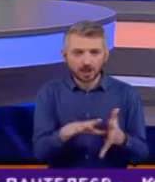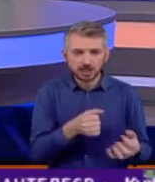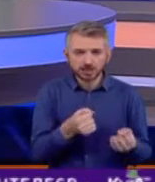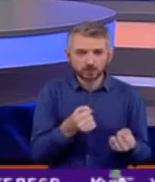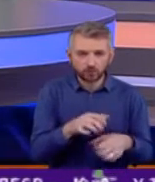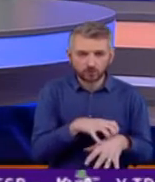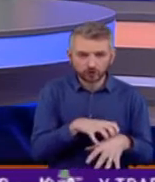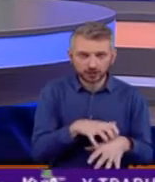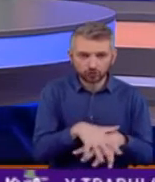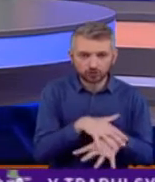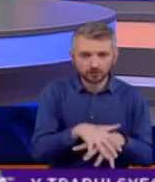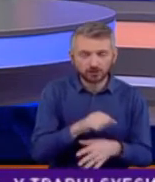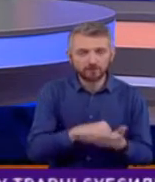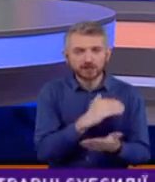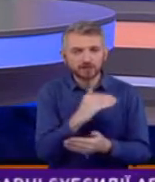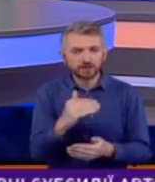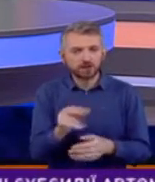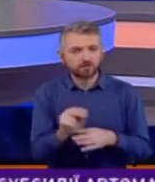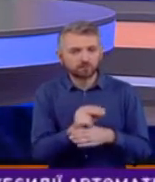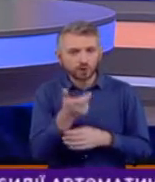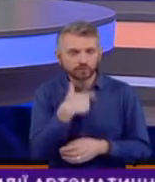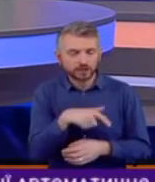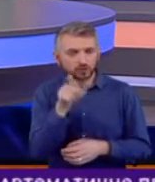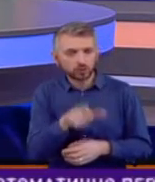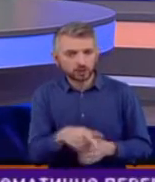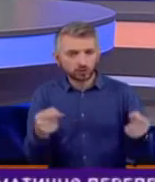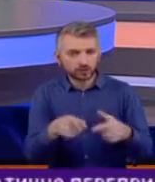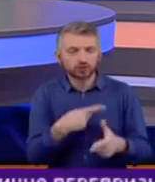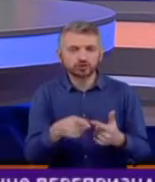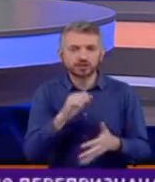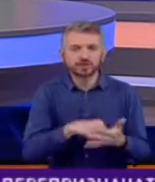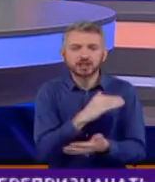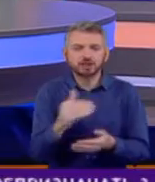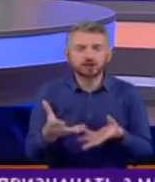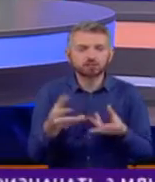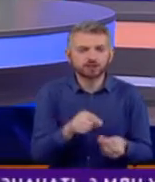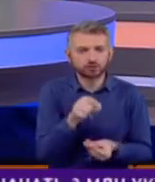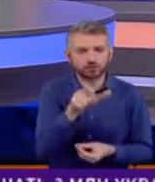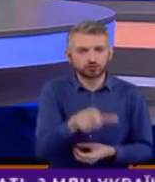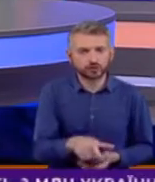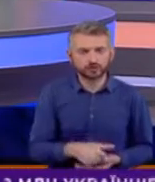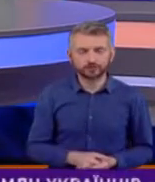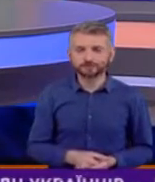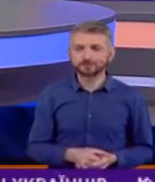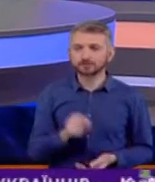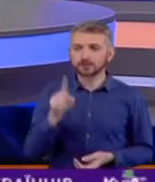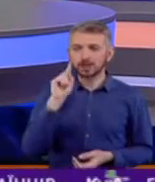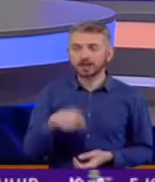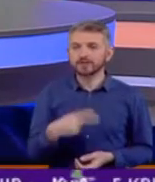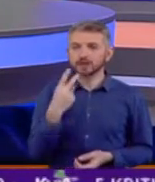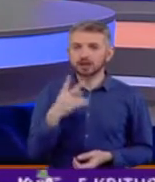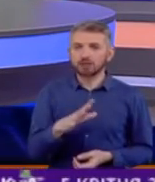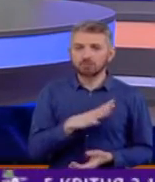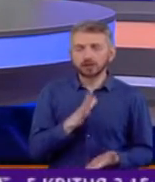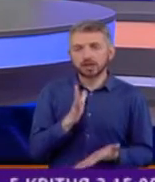суспільства? Це від рівня вихованості людини конкретної? Чи від рівня впливу на цю людину? Ви знаєте, завжди було,